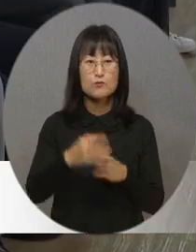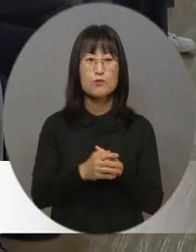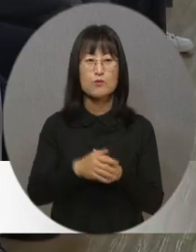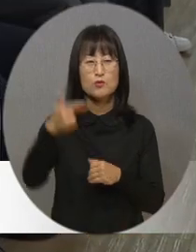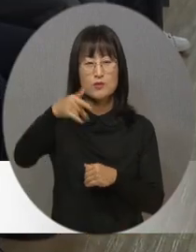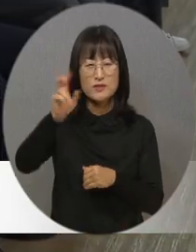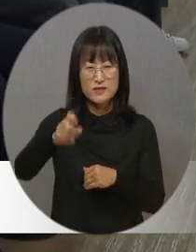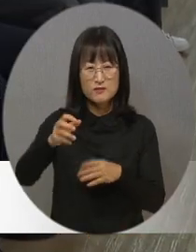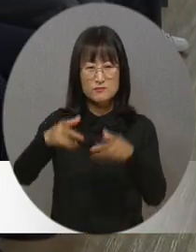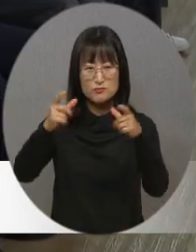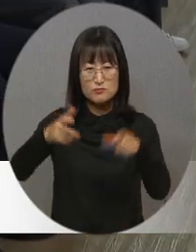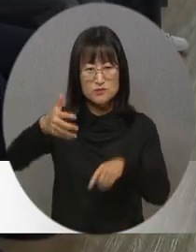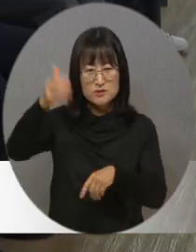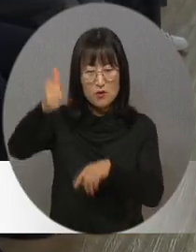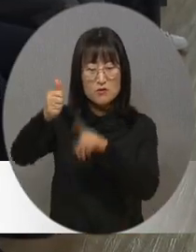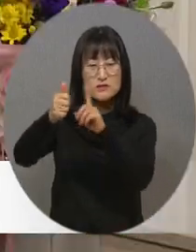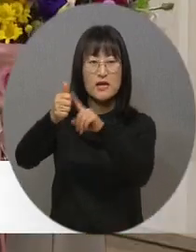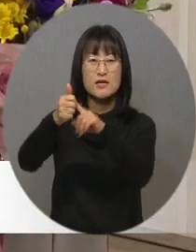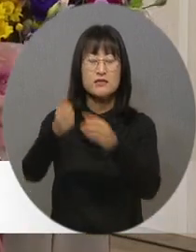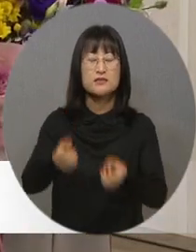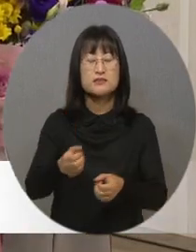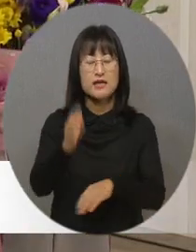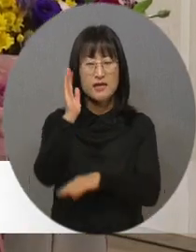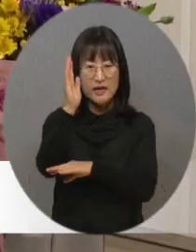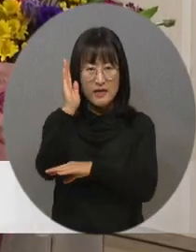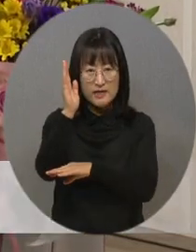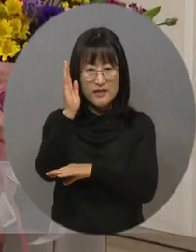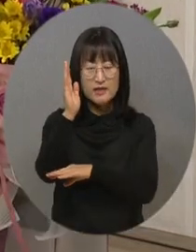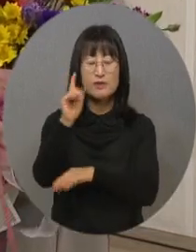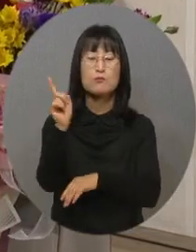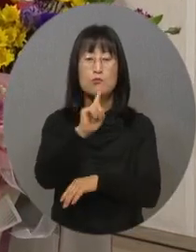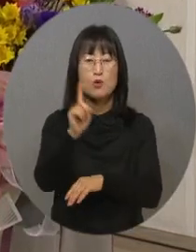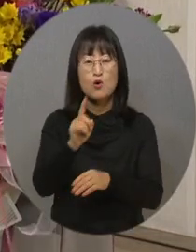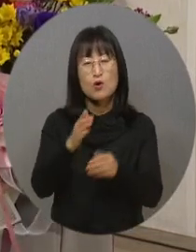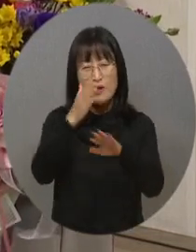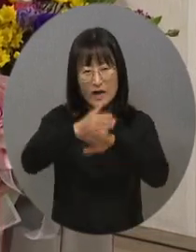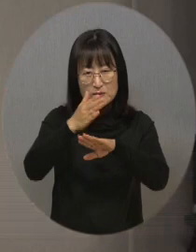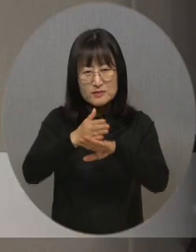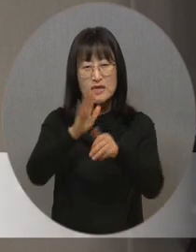김광신 중구청장은 이날 행사에서 감사의 말과 응원의 말을 전하였습니다.